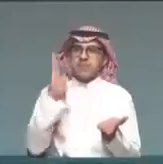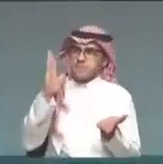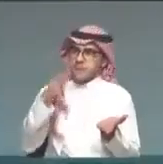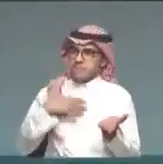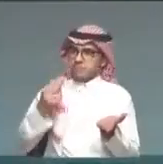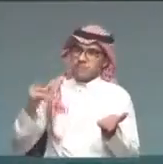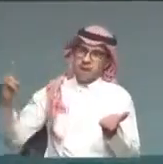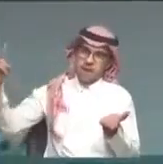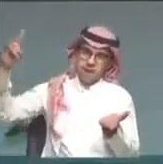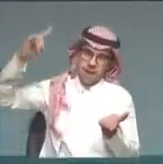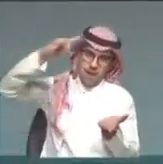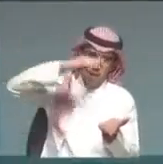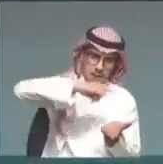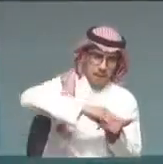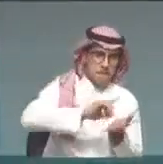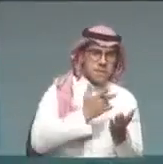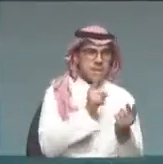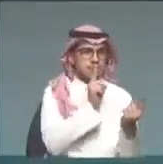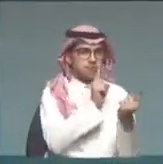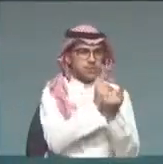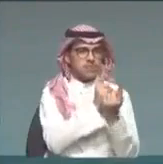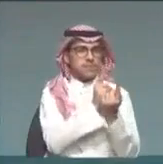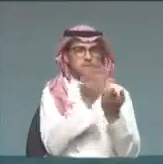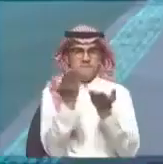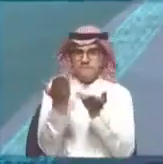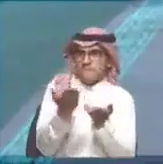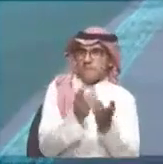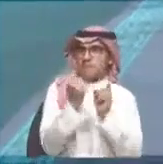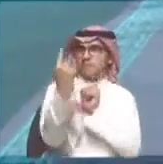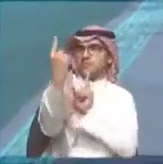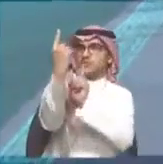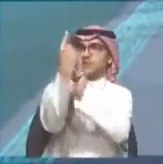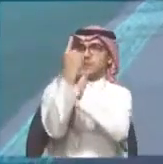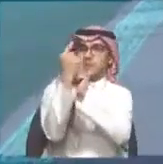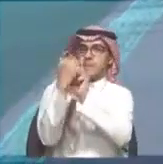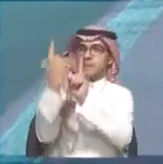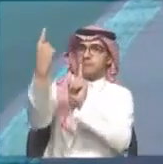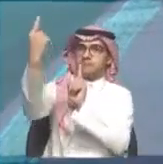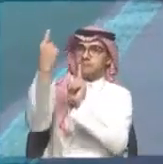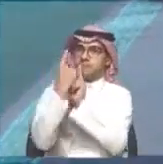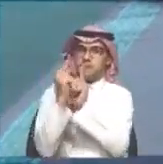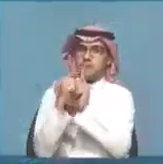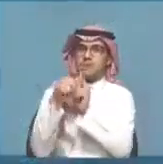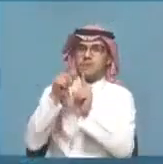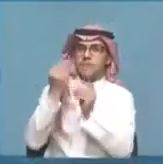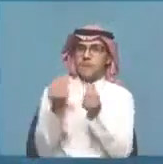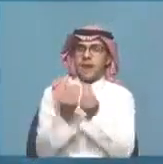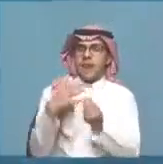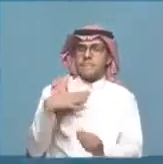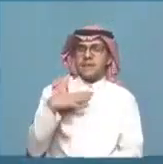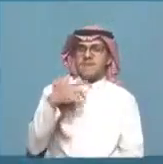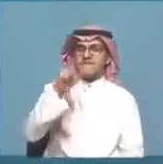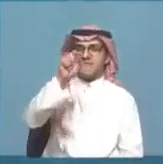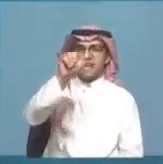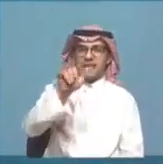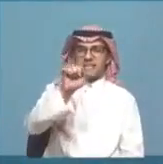الشرقية. وكان في استقبال خادم الحرمين الشريفين عند باب الطائرة بمطار قاعدة الملك سلمان الجوية صاحب السمو الملكي